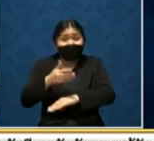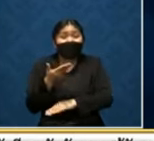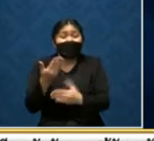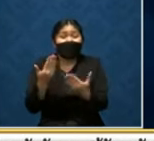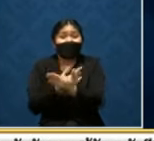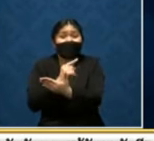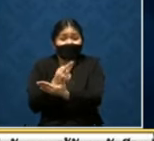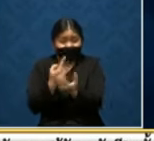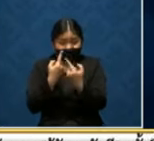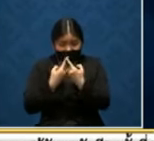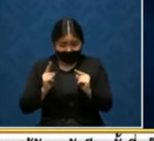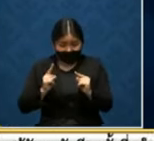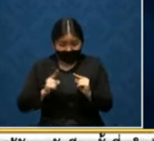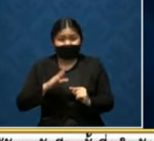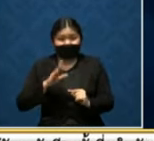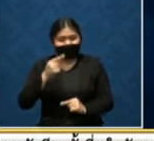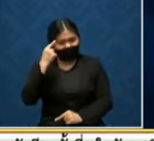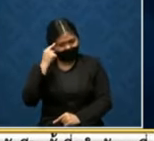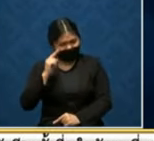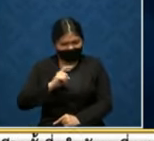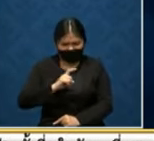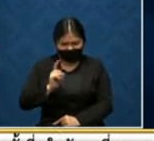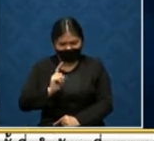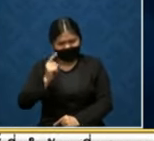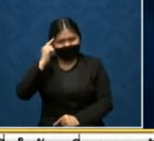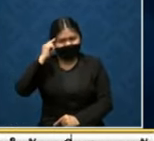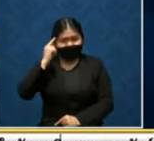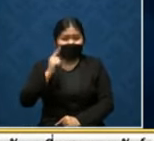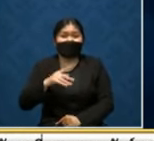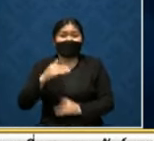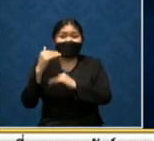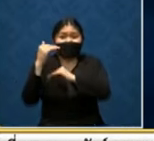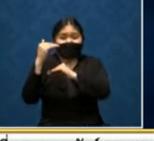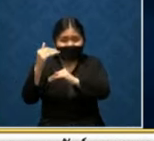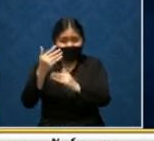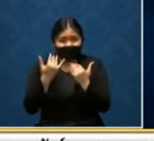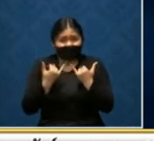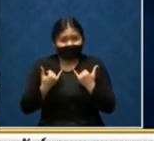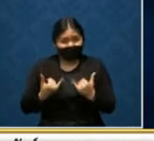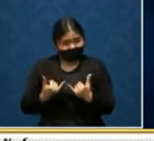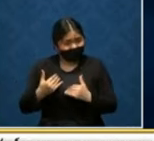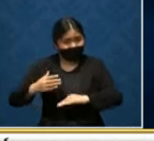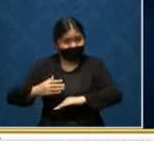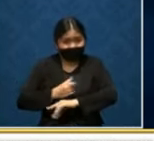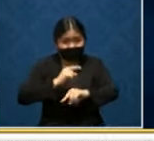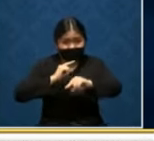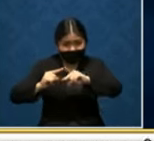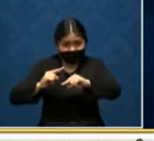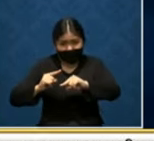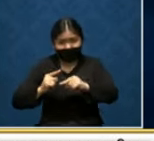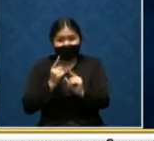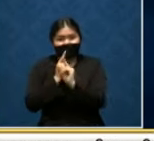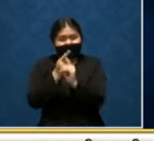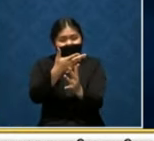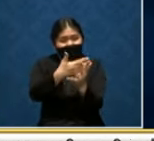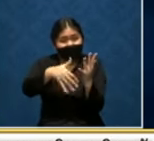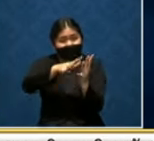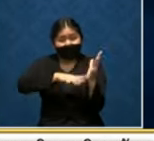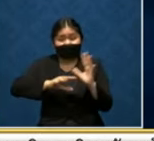หลังจากความไม่ชอบมาพากลว่าการล็อคสเปคครั้งนี้การล็อคผู้รับเหมาครั้งนี้จะไม่เป็นตามแผน